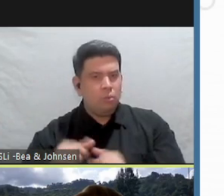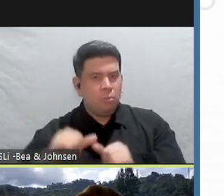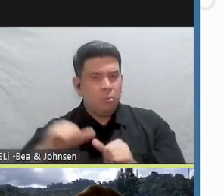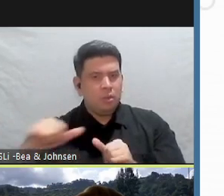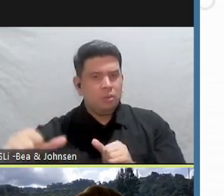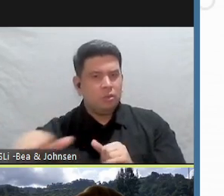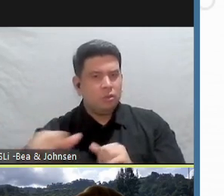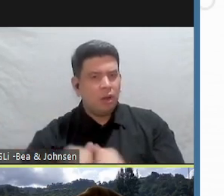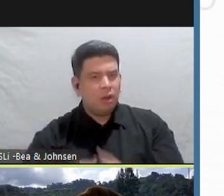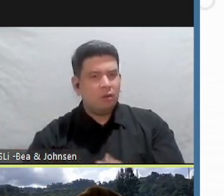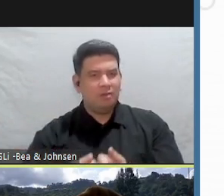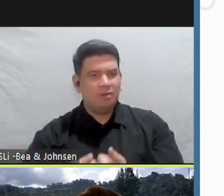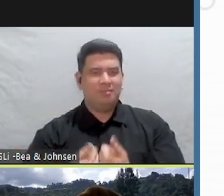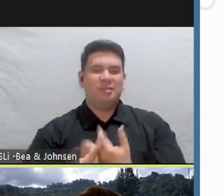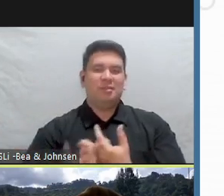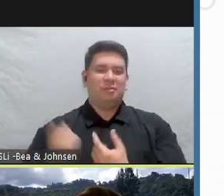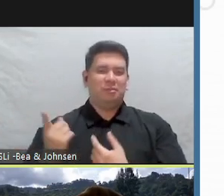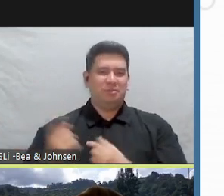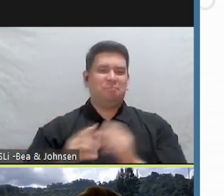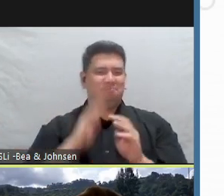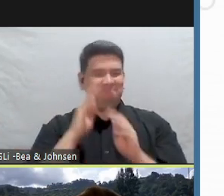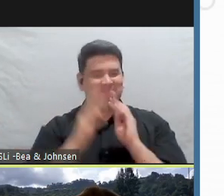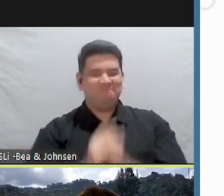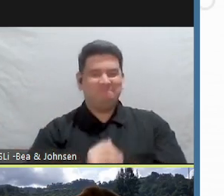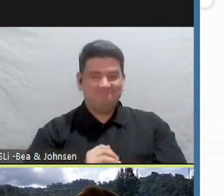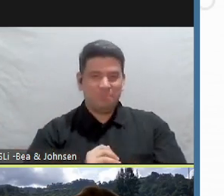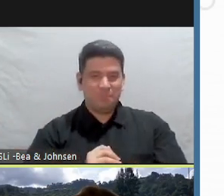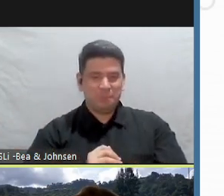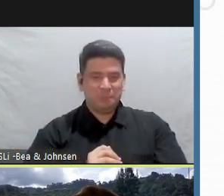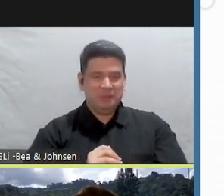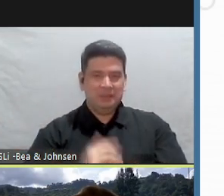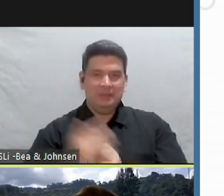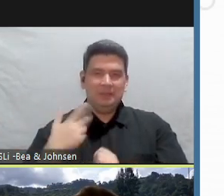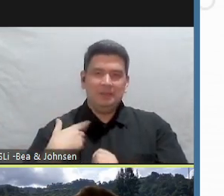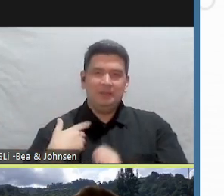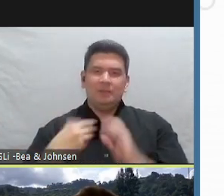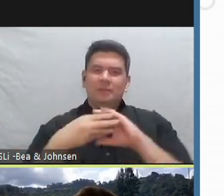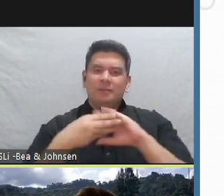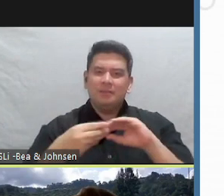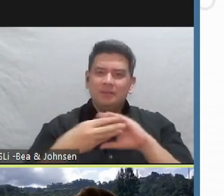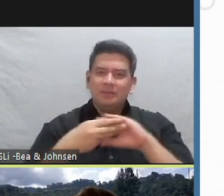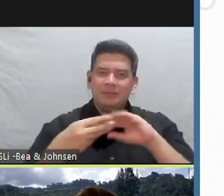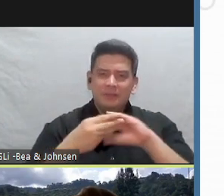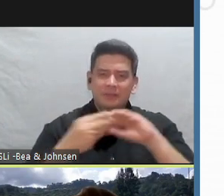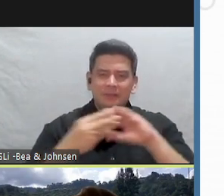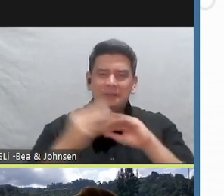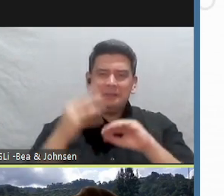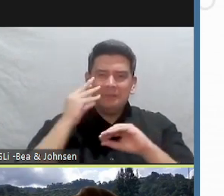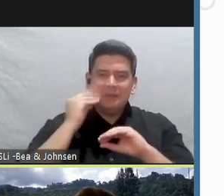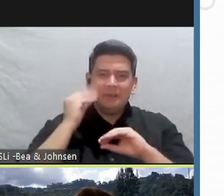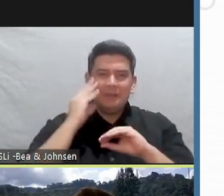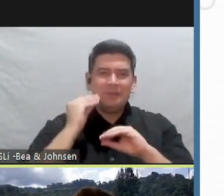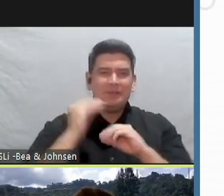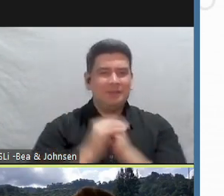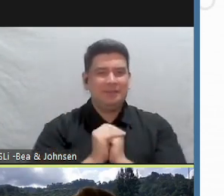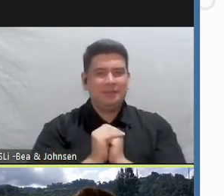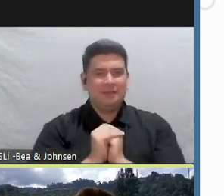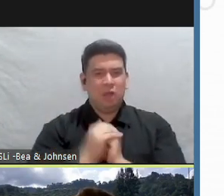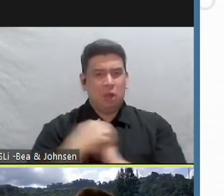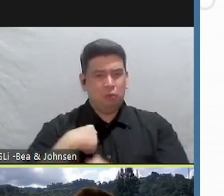mentoring. And then, kinikwento nila yung kanilang karanasan. Ano? Kinikwento nila na nung bata